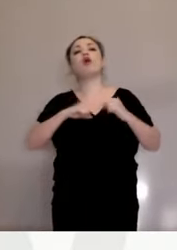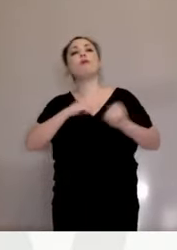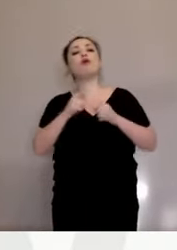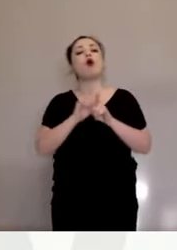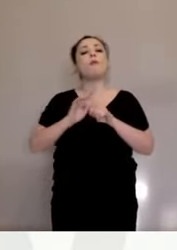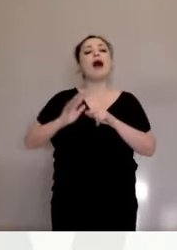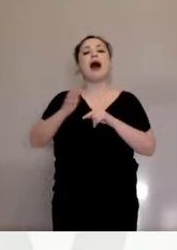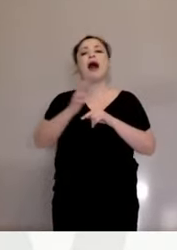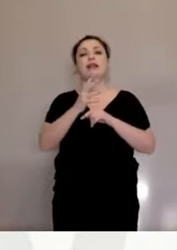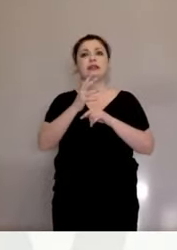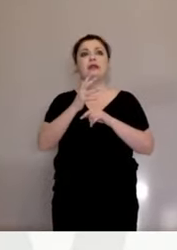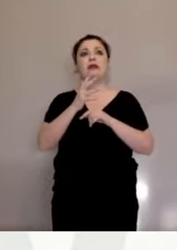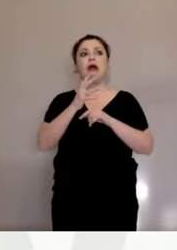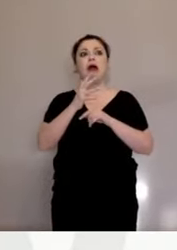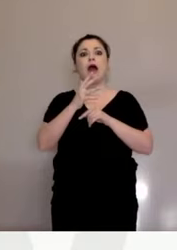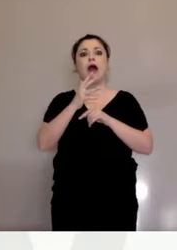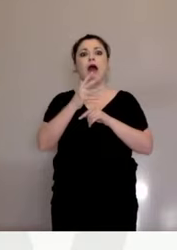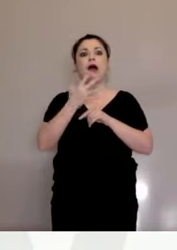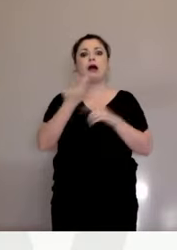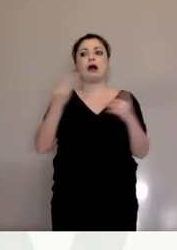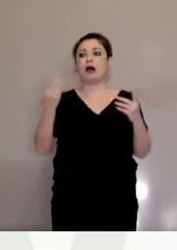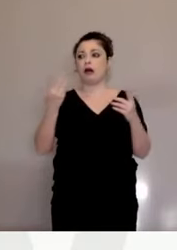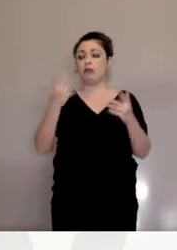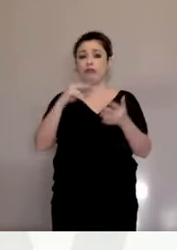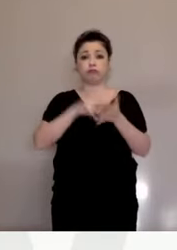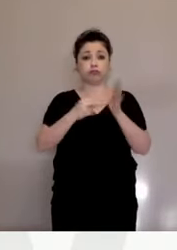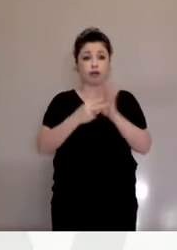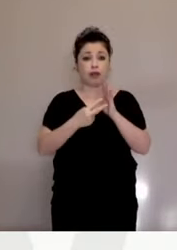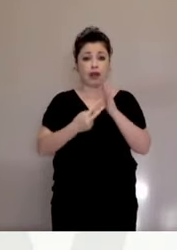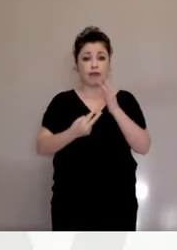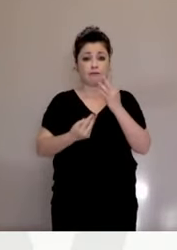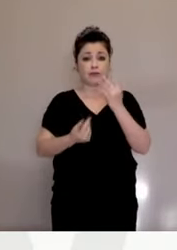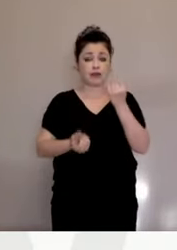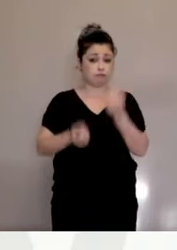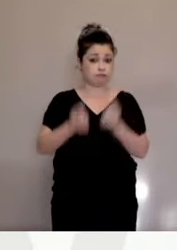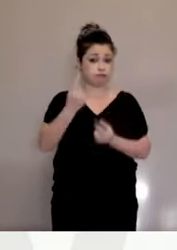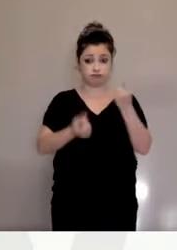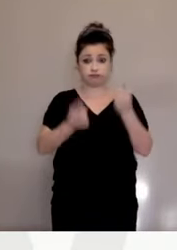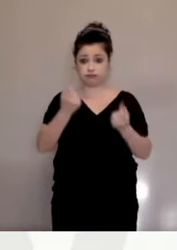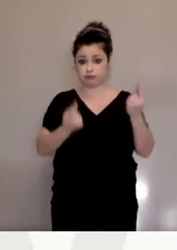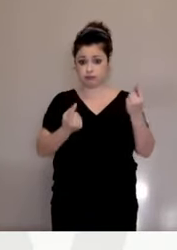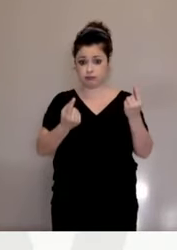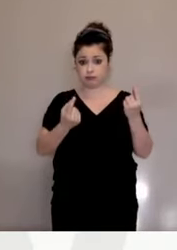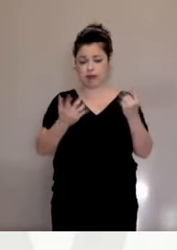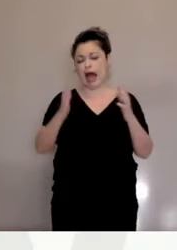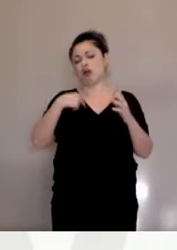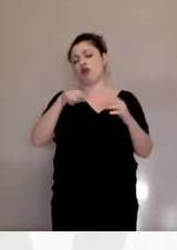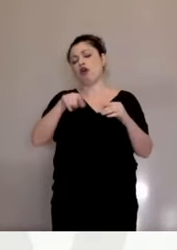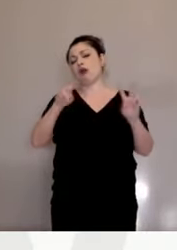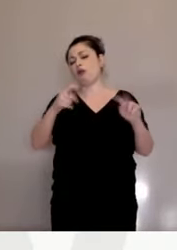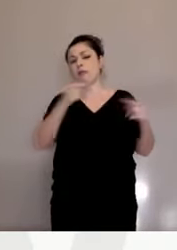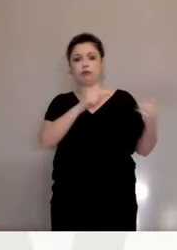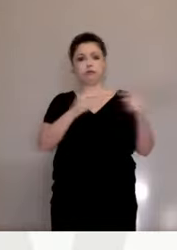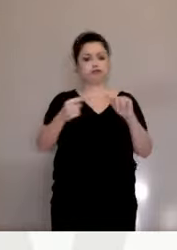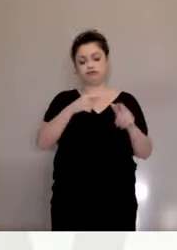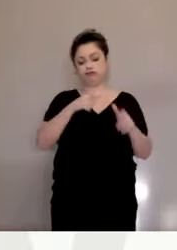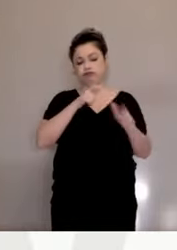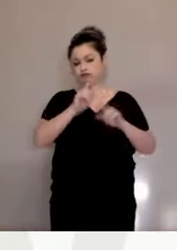viene molti problemi che non conosciamo. Non voglio adesso discutere tutto questo,